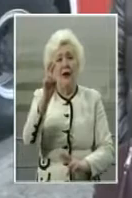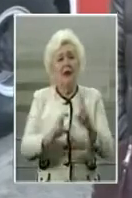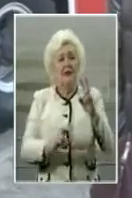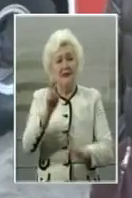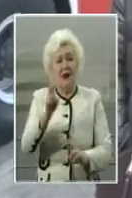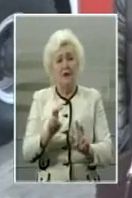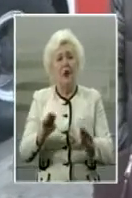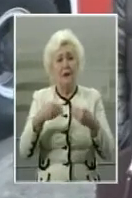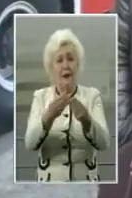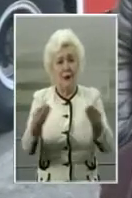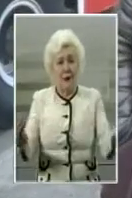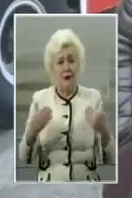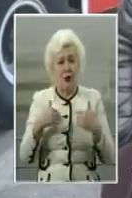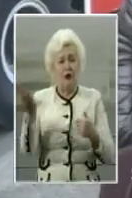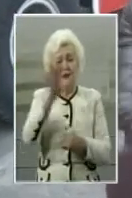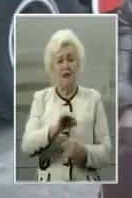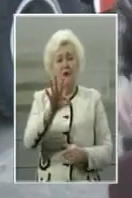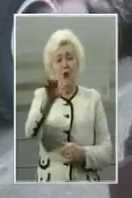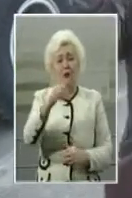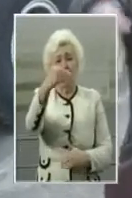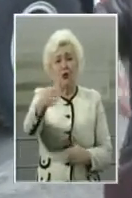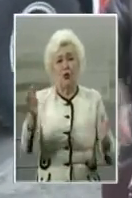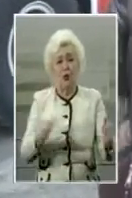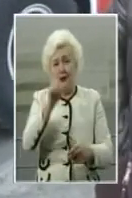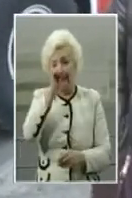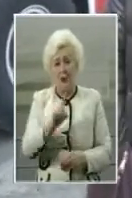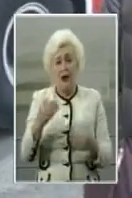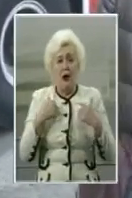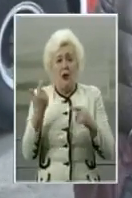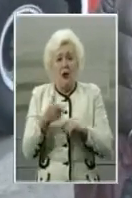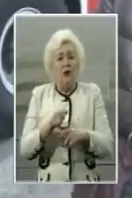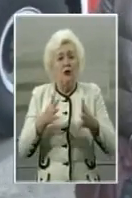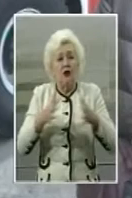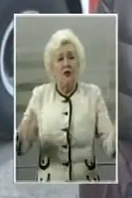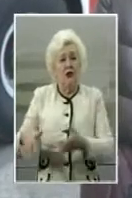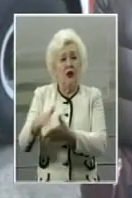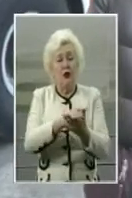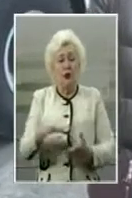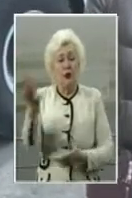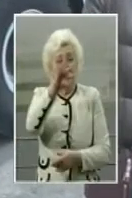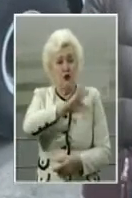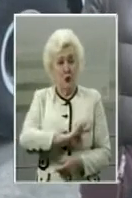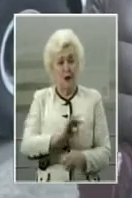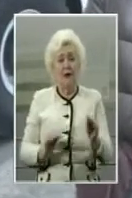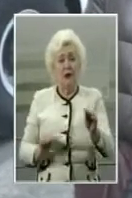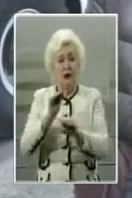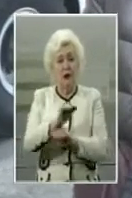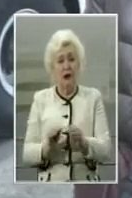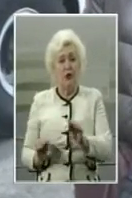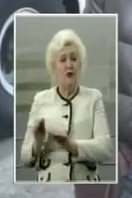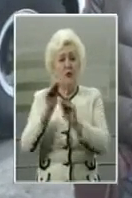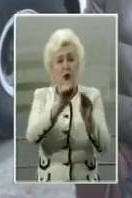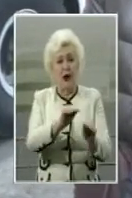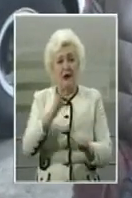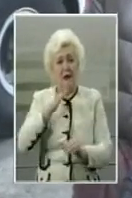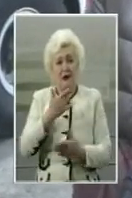кубів. Завод дає нам всього 500 кубів води на місяць. В нас дуже великий комплекс. Ми все використали і додаткової подачі немає.